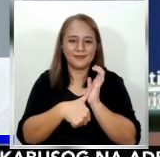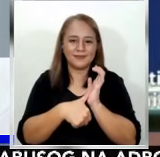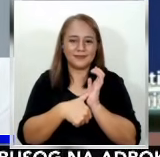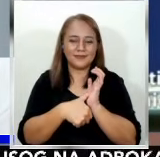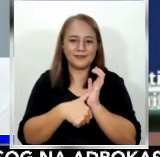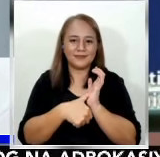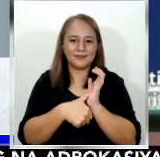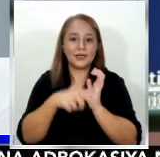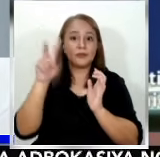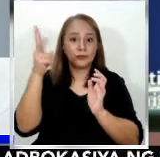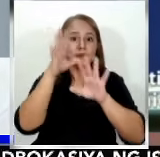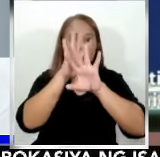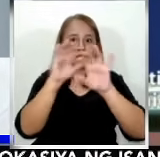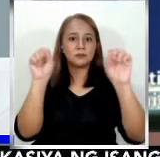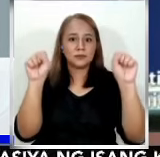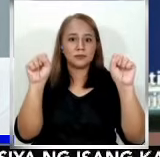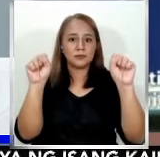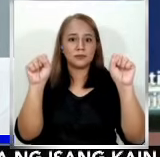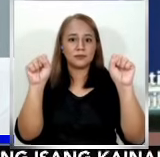vice-presidente.